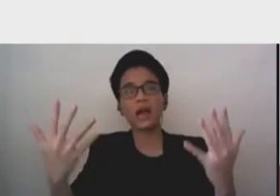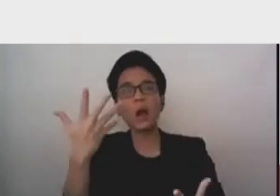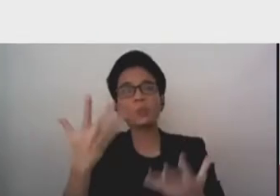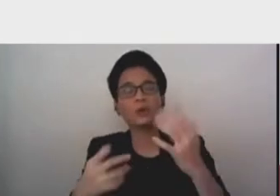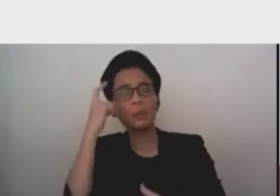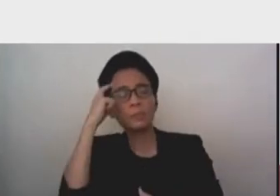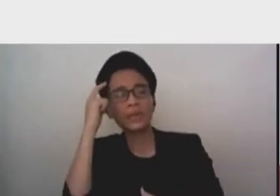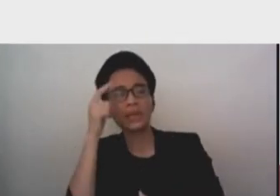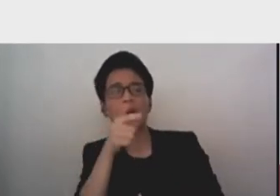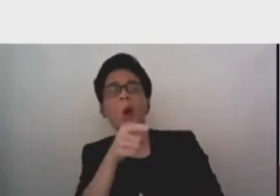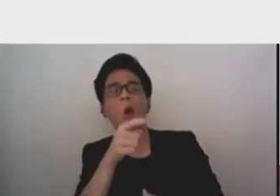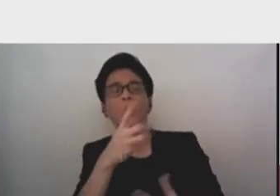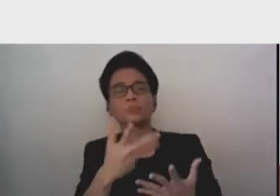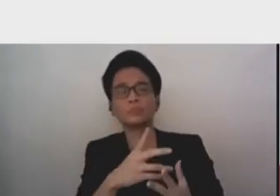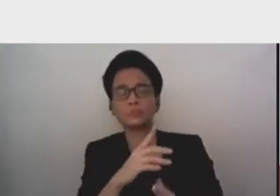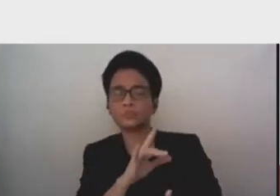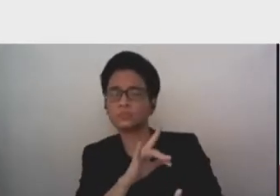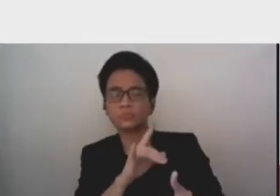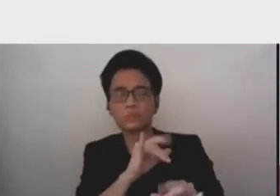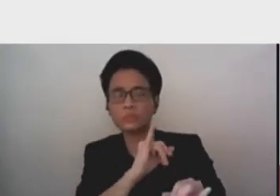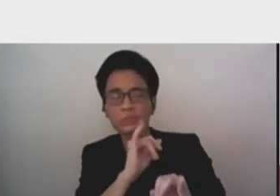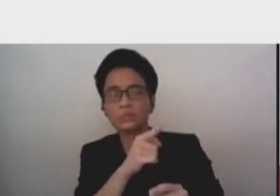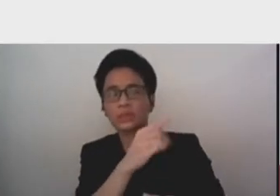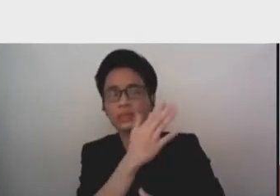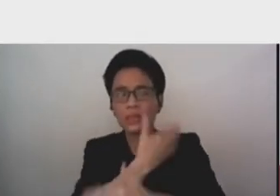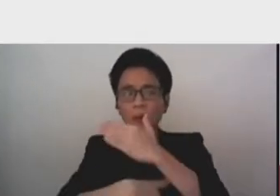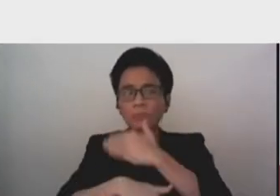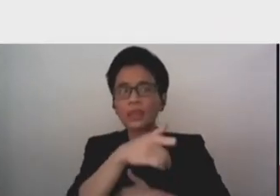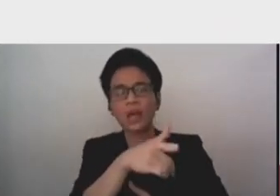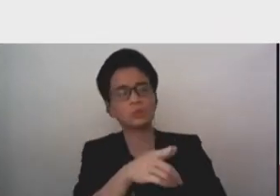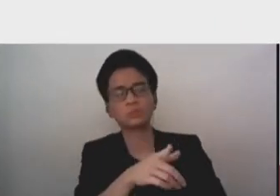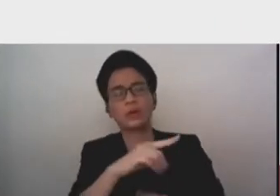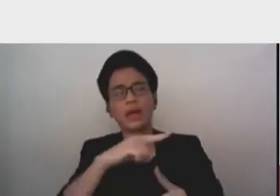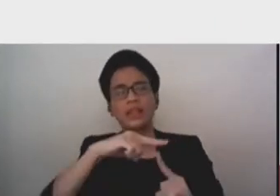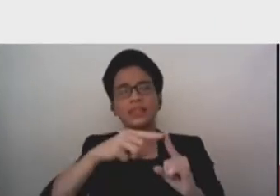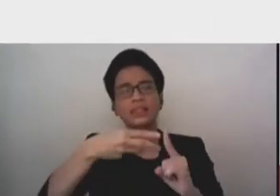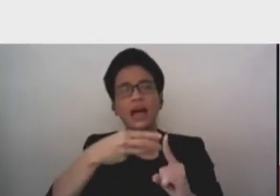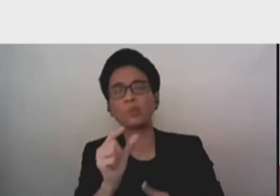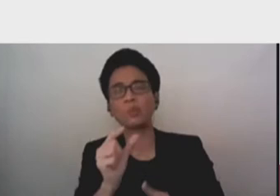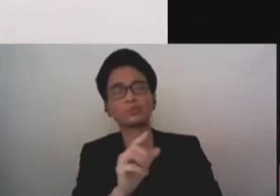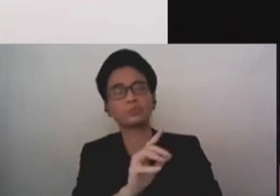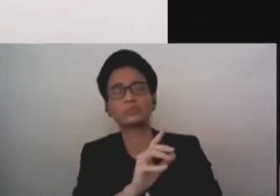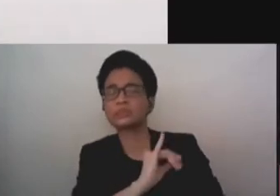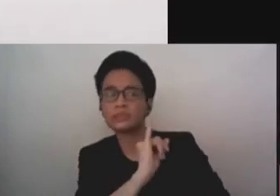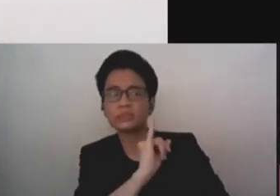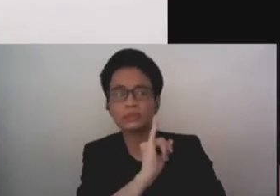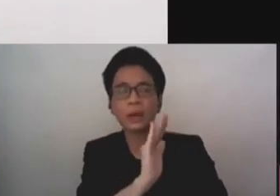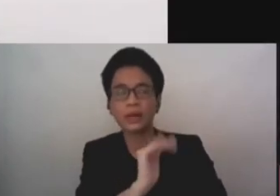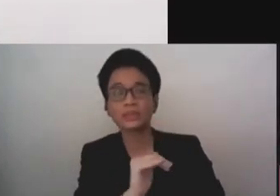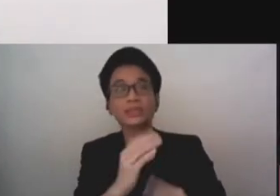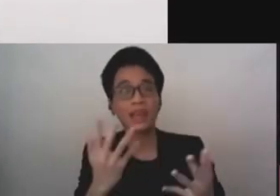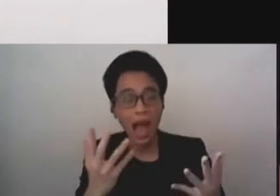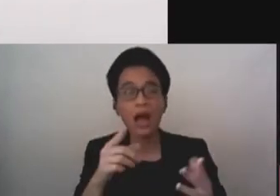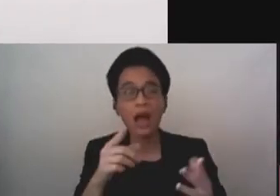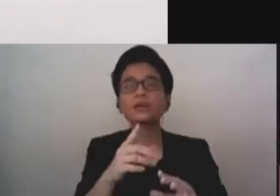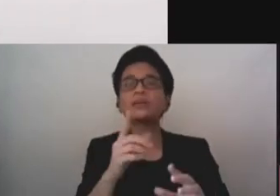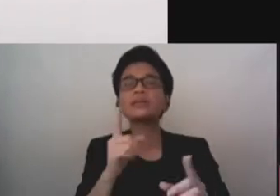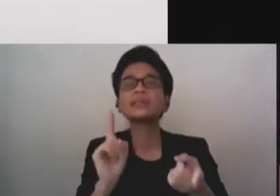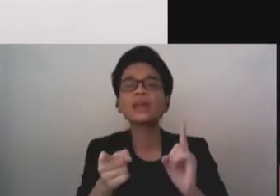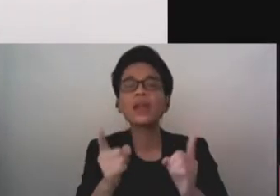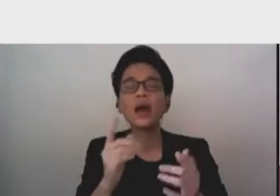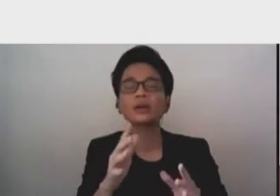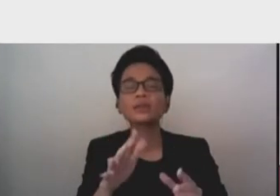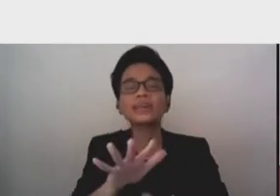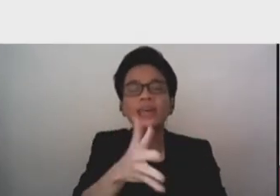untuk lingkungan terdekat saya pun disabilitas itu masih dianggap sebuah tabu. Nah, ada nggak sih perasaan yang mungkin malu atau